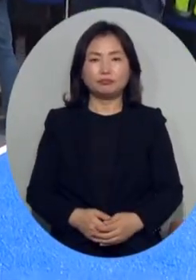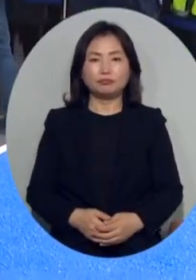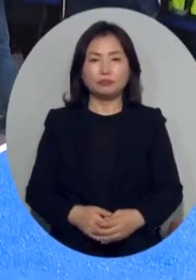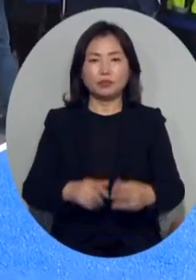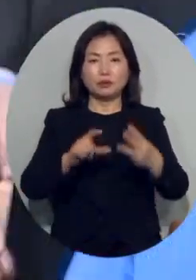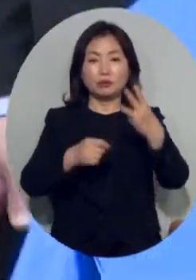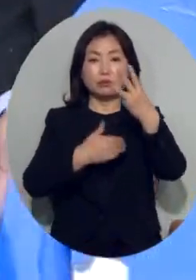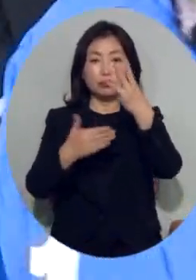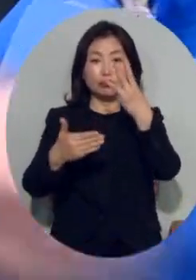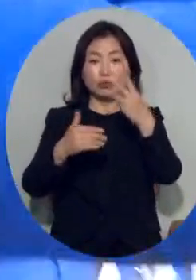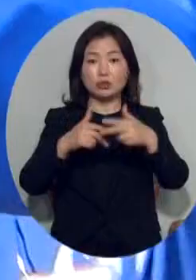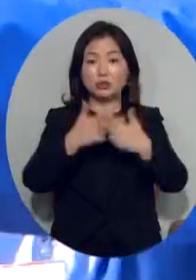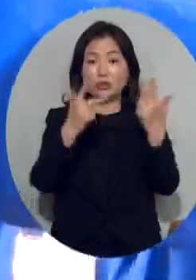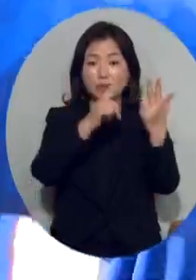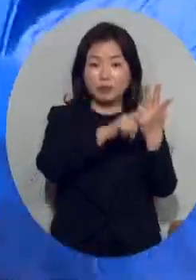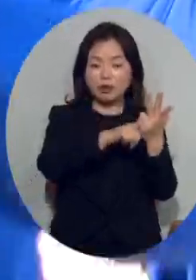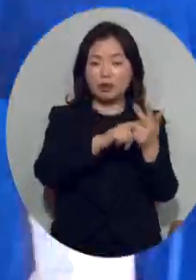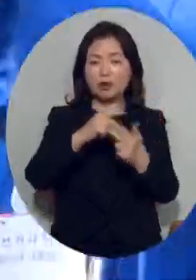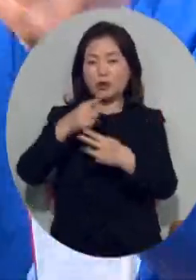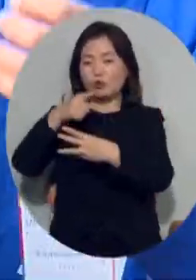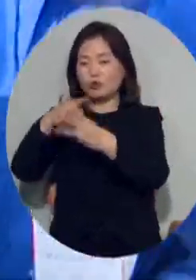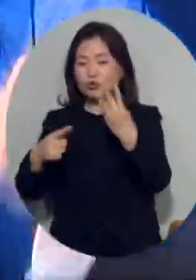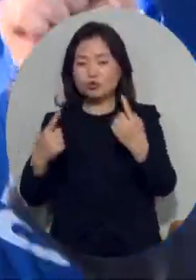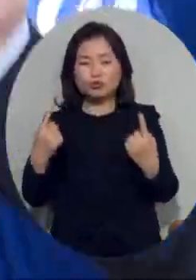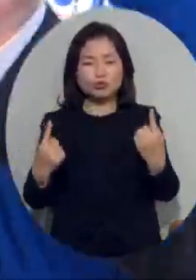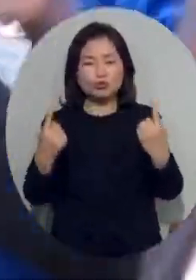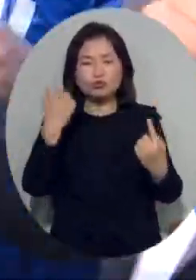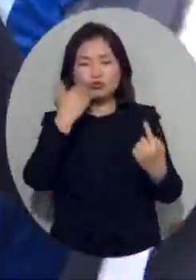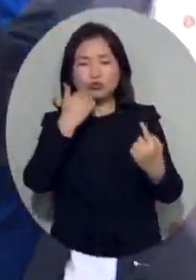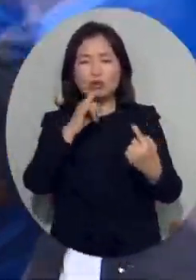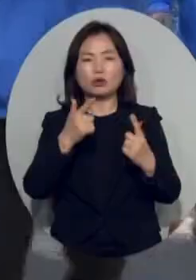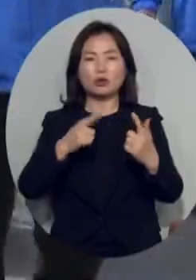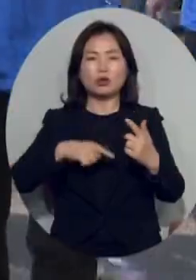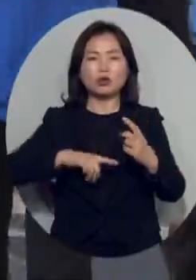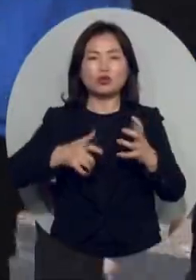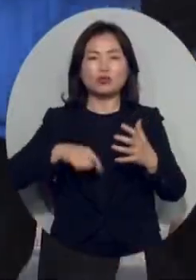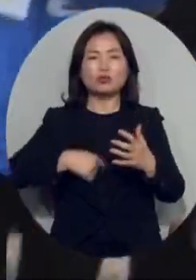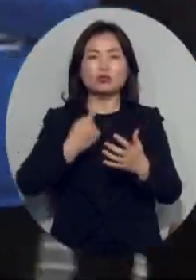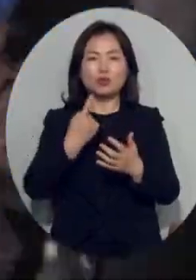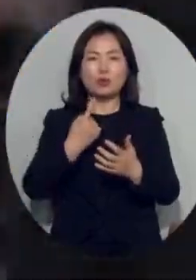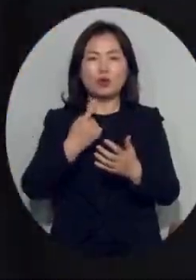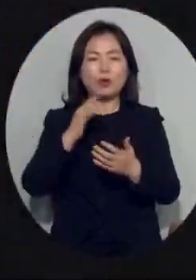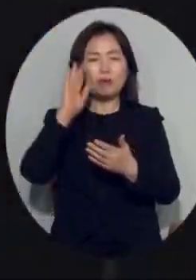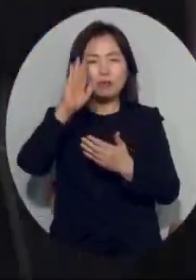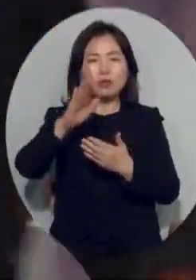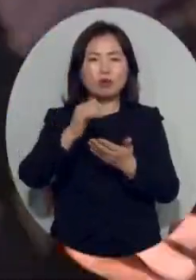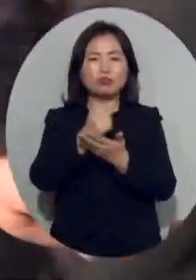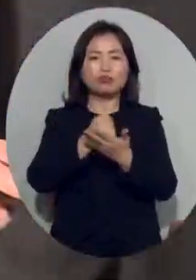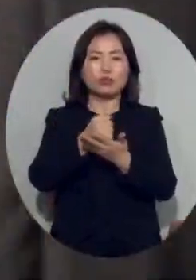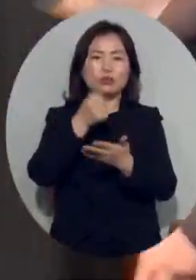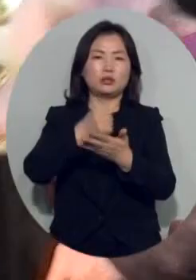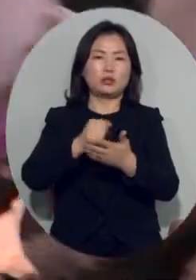3월 9일은 이재명이냐 윤석열이냐가 아니라 국민 스스로가 미래와 운명을